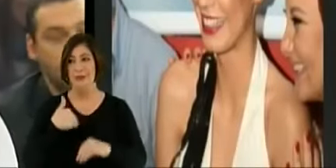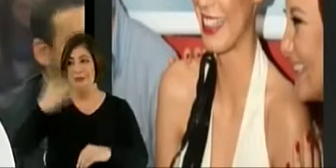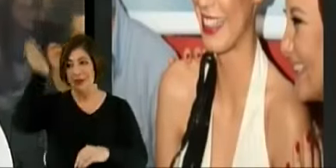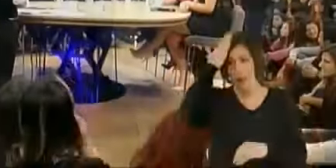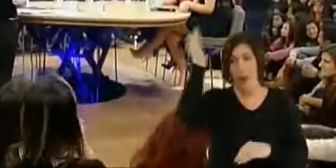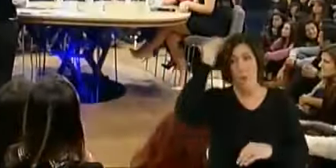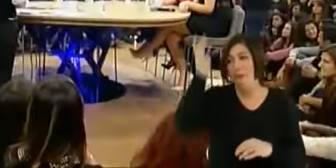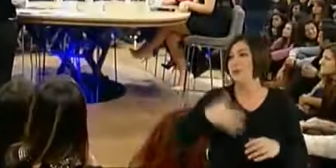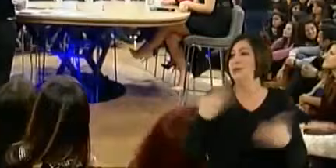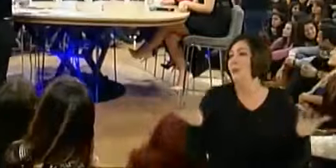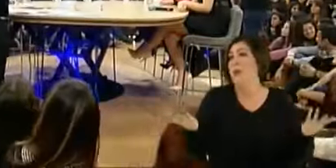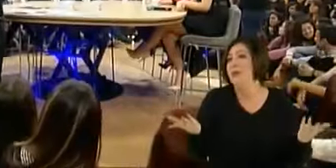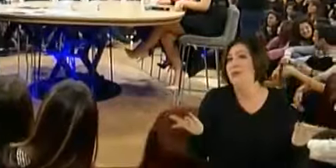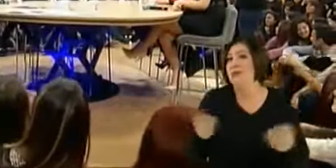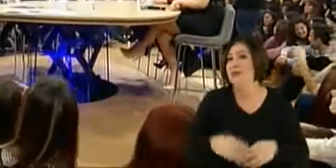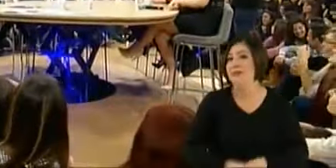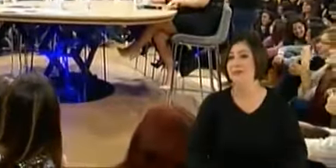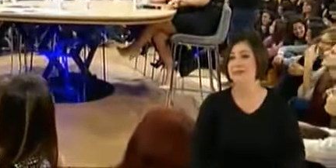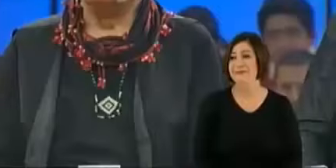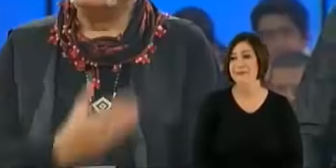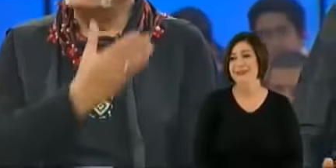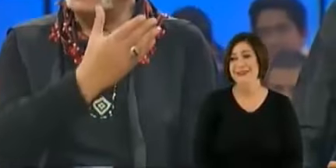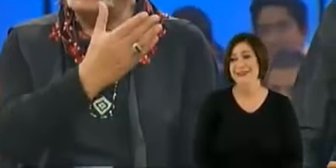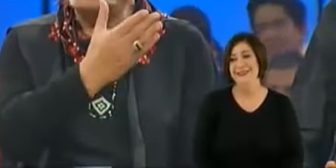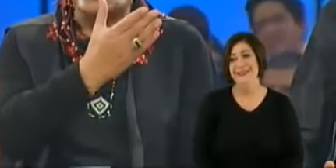peki. Benim kelimi kimse öpmek istemiyor ama.